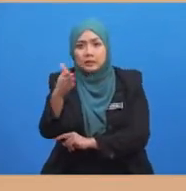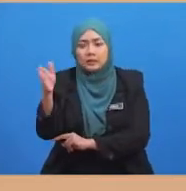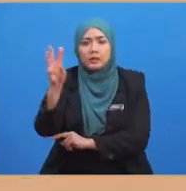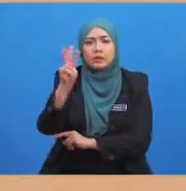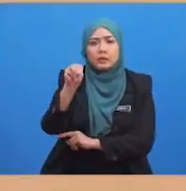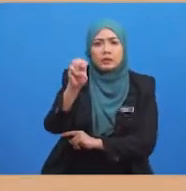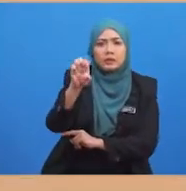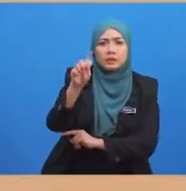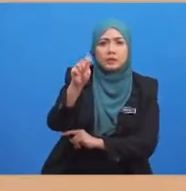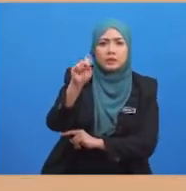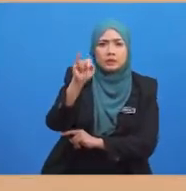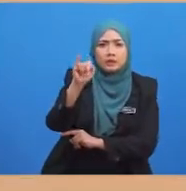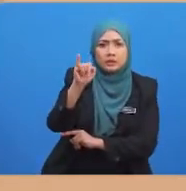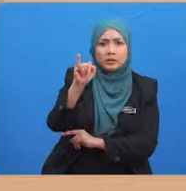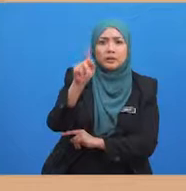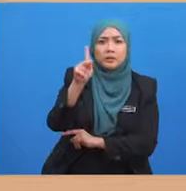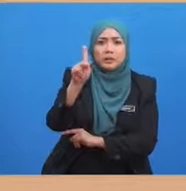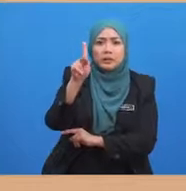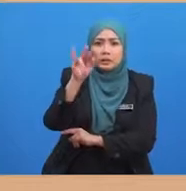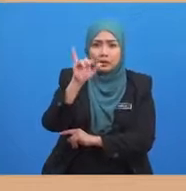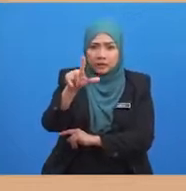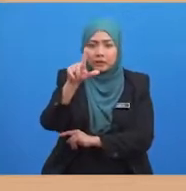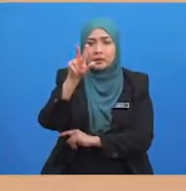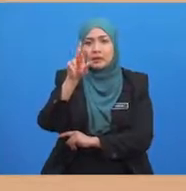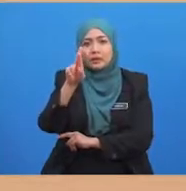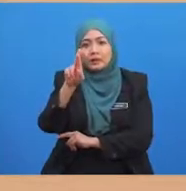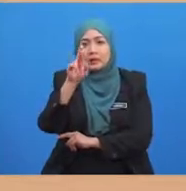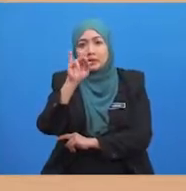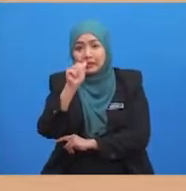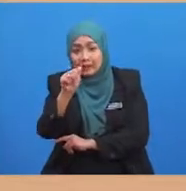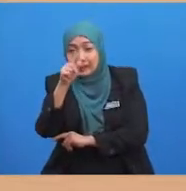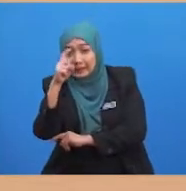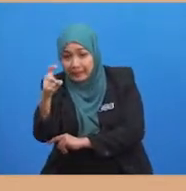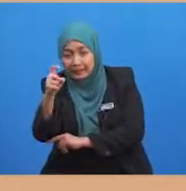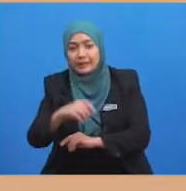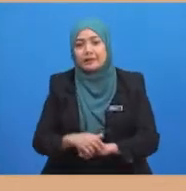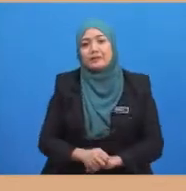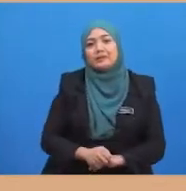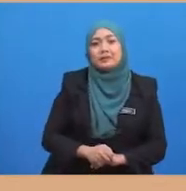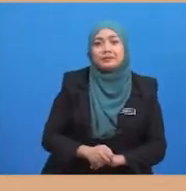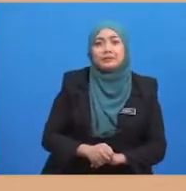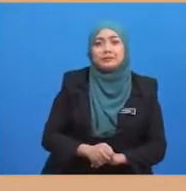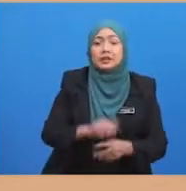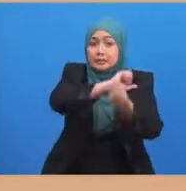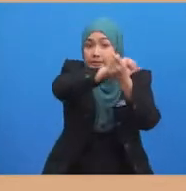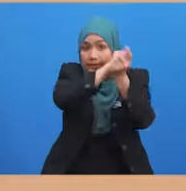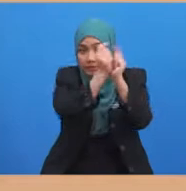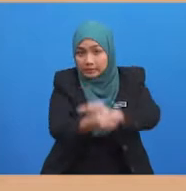Metil metaklorat mengalami proses pempolimeran dan menghasilkan